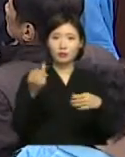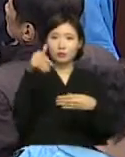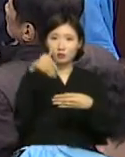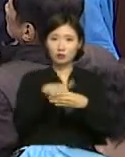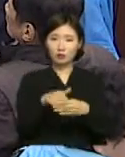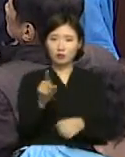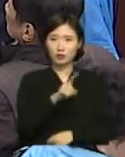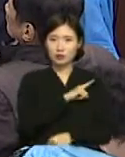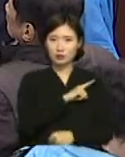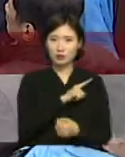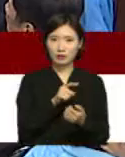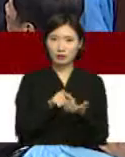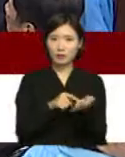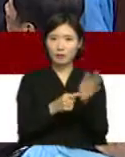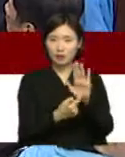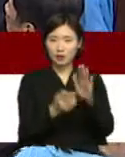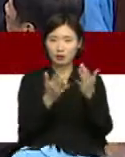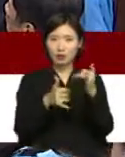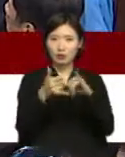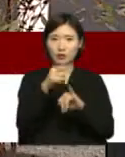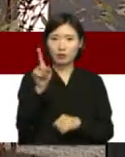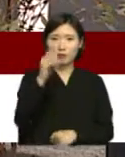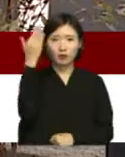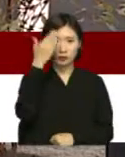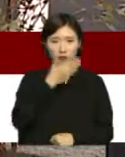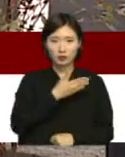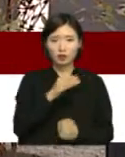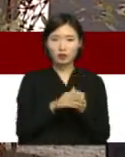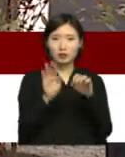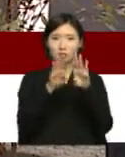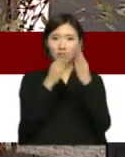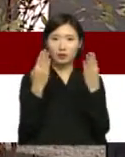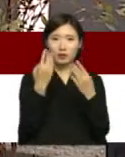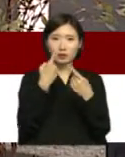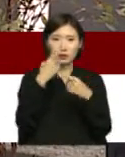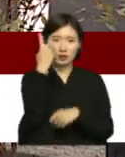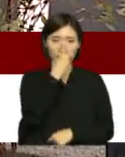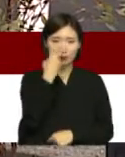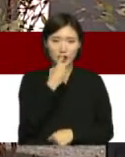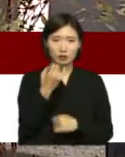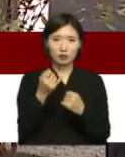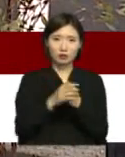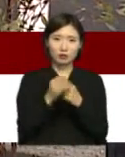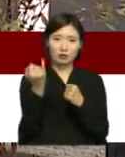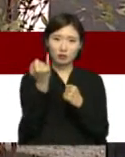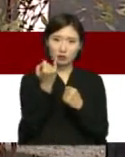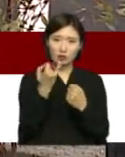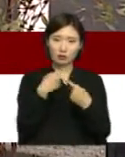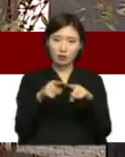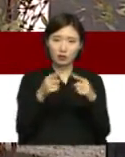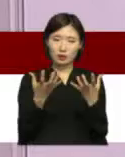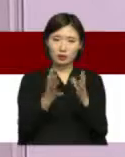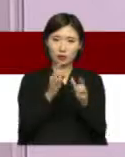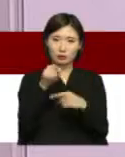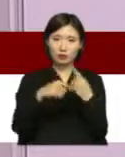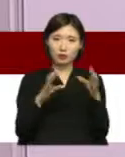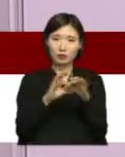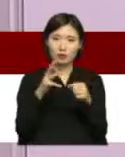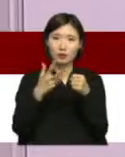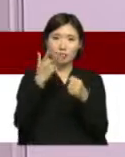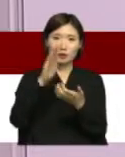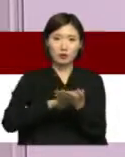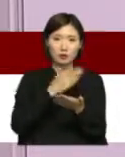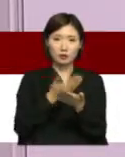선거에서 가장 전면에 내세운 공약은 청렴도. 열린 감사 제도와 여성평가단 운영 등을 통해 지난 8년간